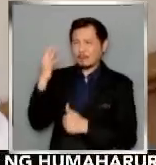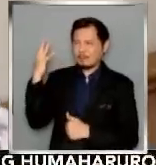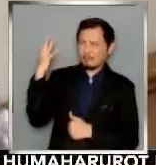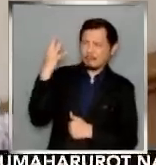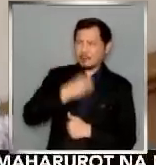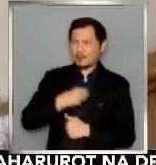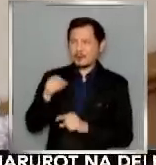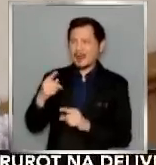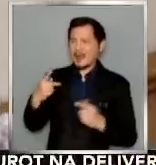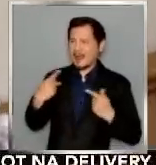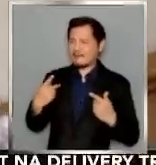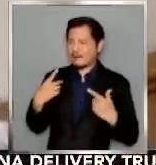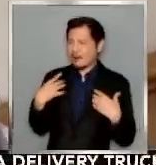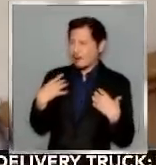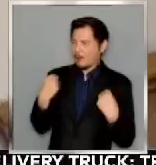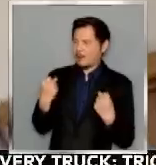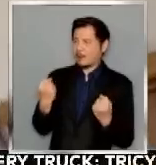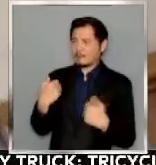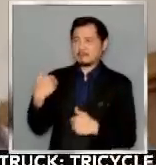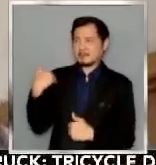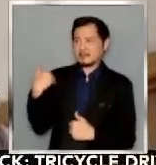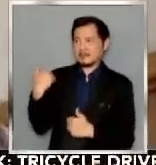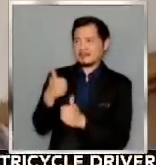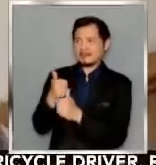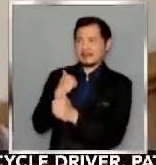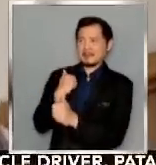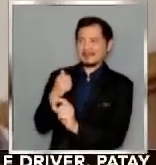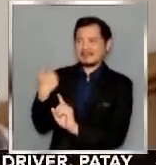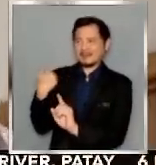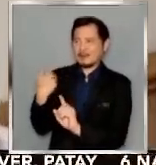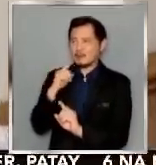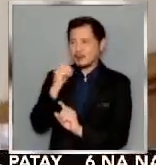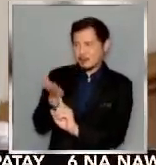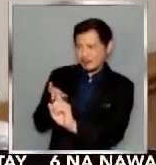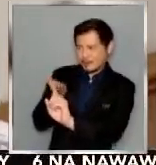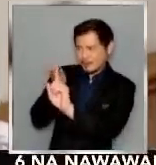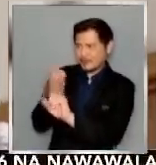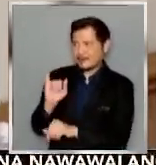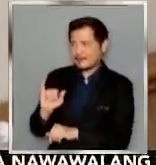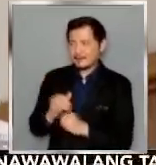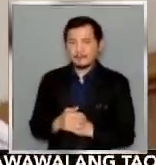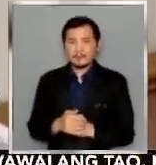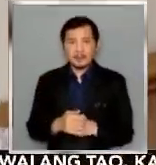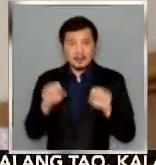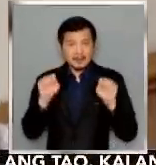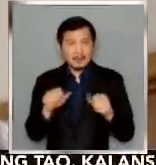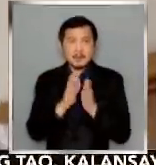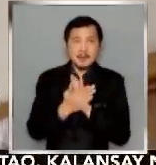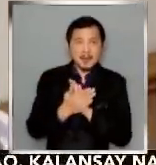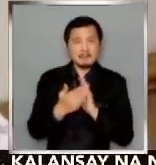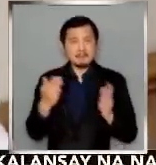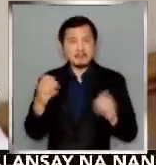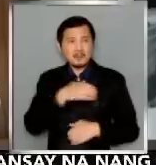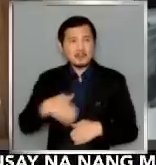achieve. So, lodi siya. Lodi, lodi. And would I ever want to be a beauty queen? No.